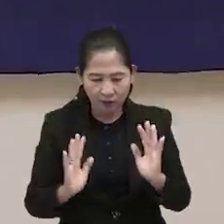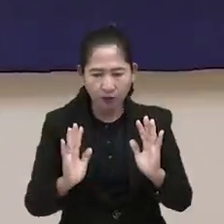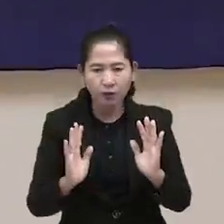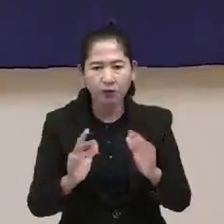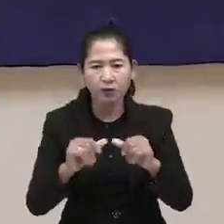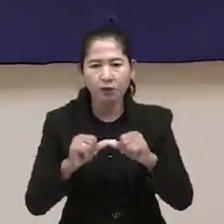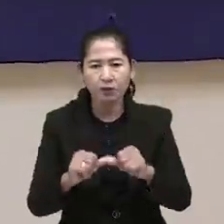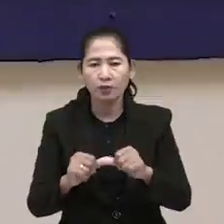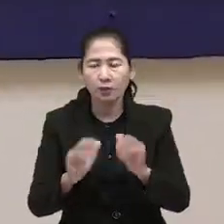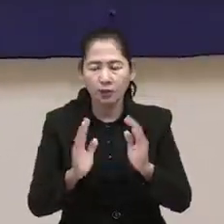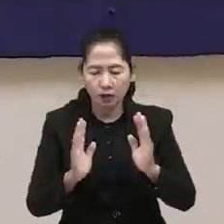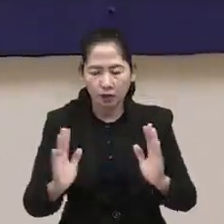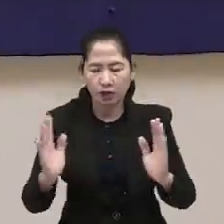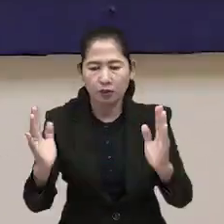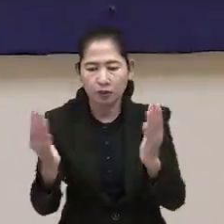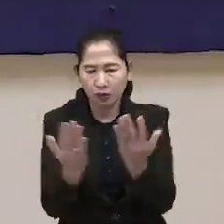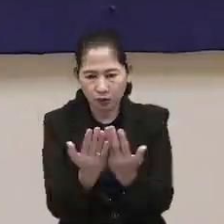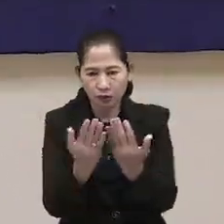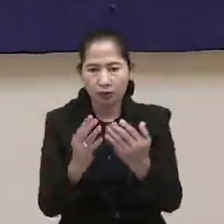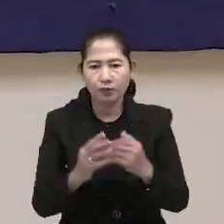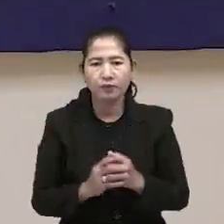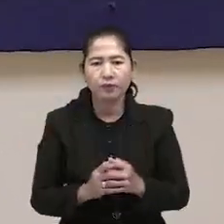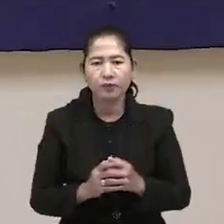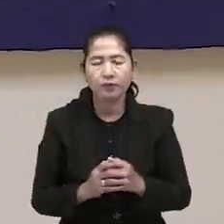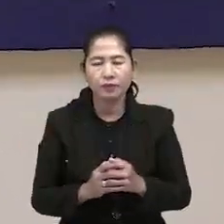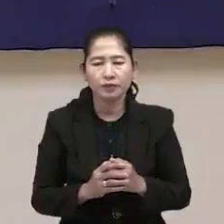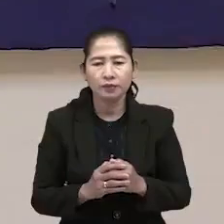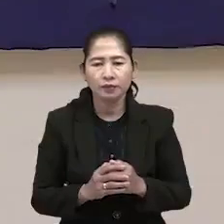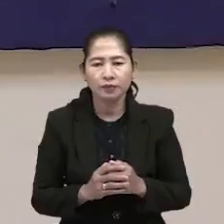ងជាប្រចាំទ្រុងជ្រូកអូកូន